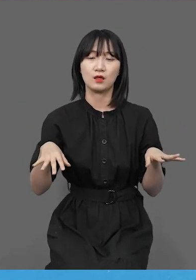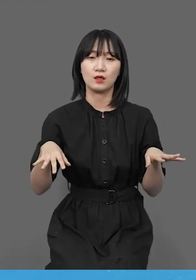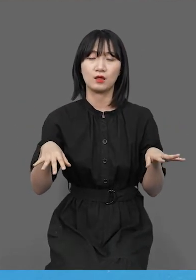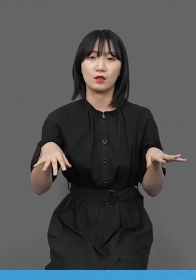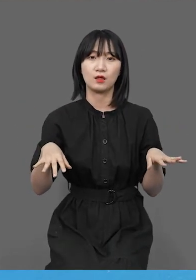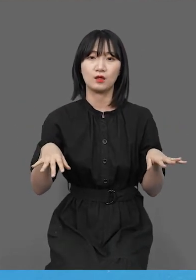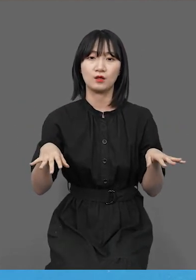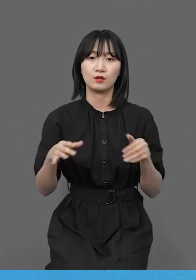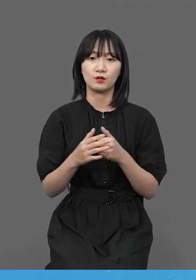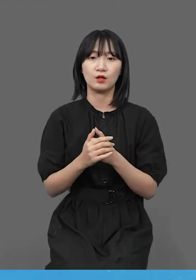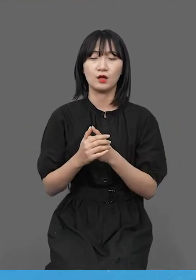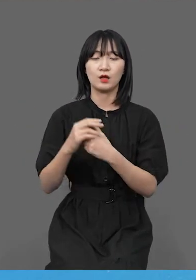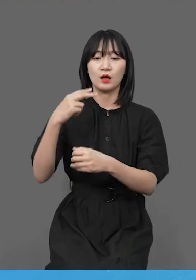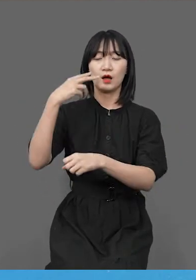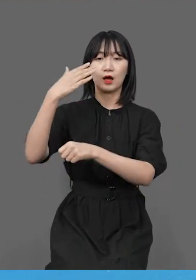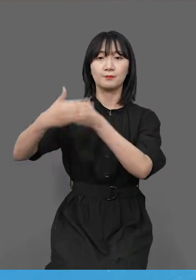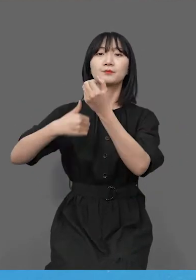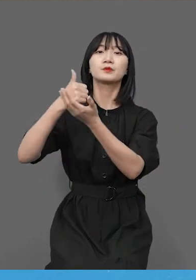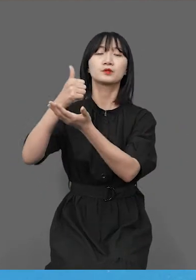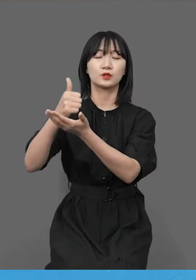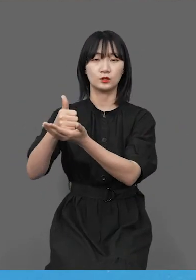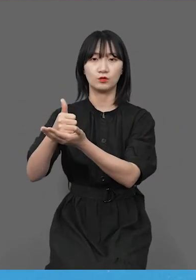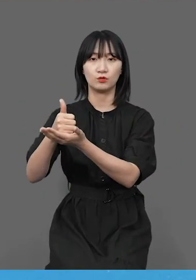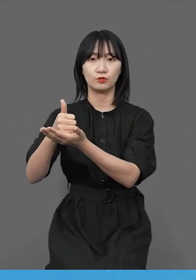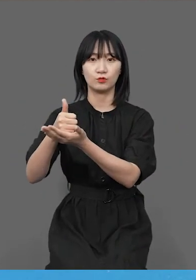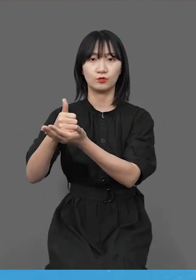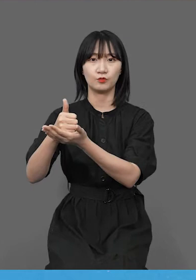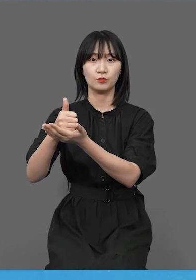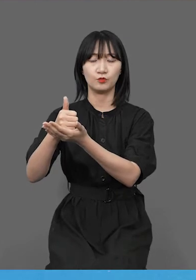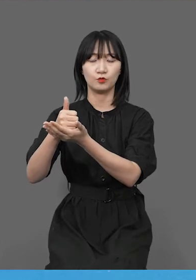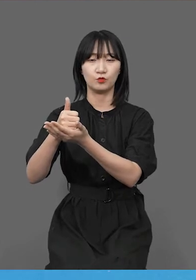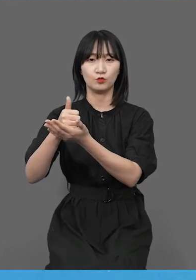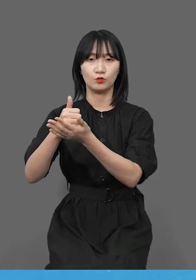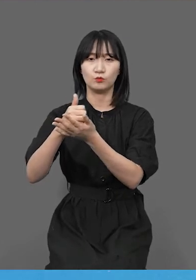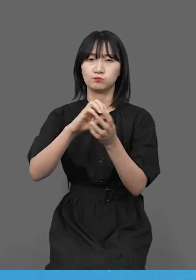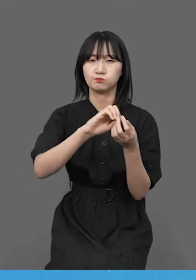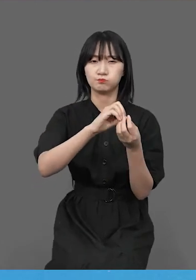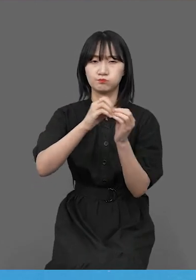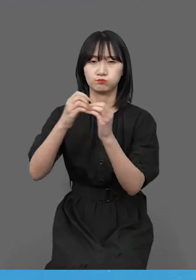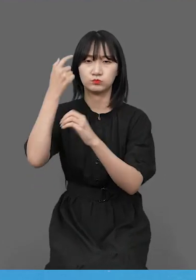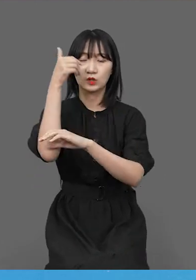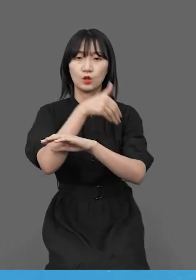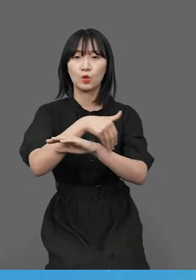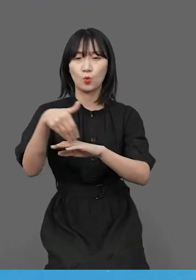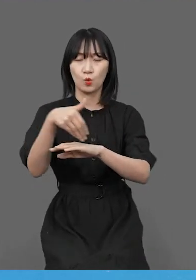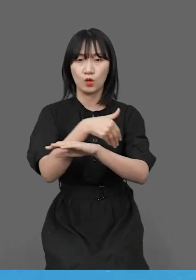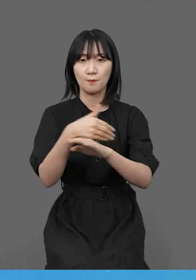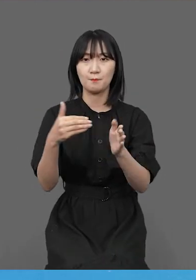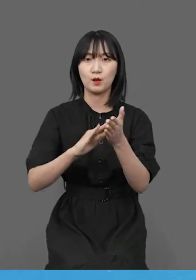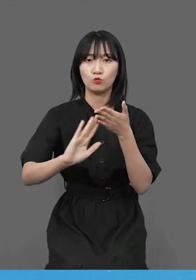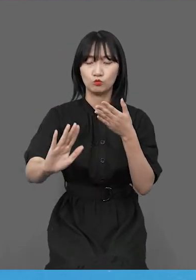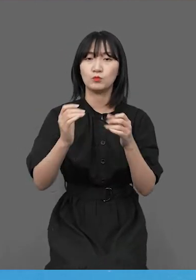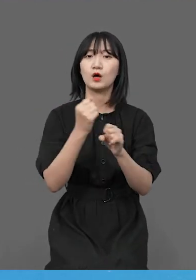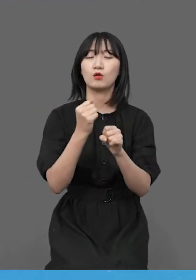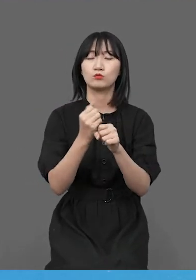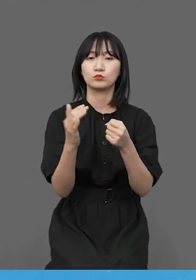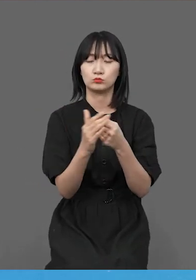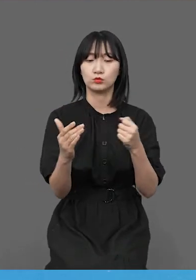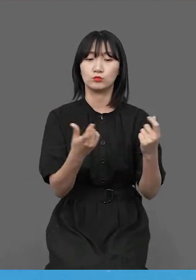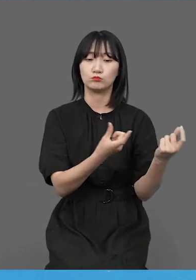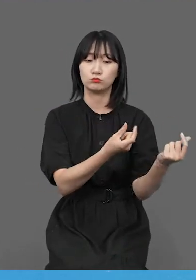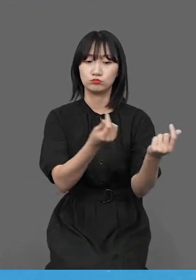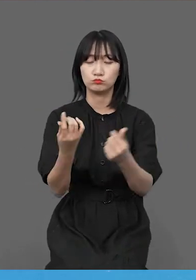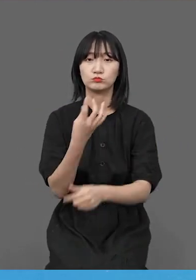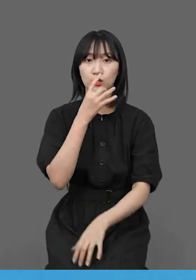분의 설계자에 의해서, 창조주 하나님의 설계에 의해서 설계된 것이기 때문에 비슷할 수밖에 없습니다.